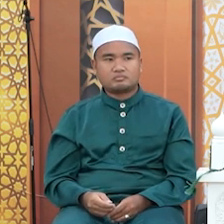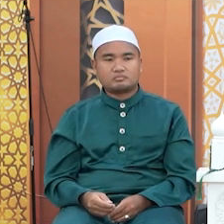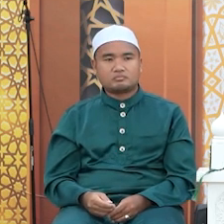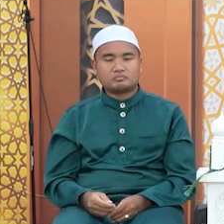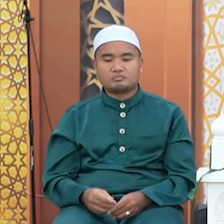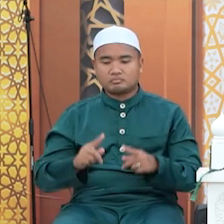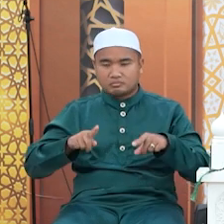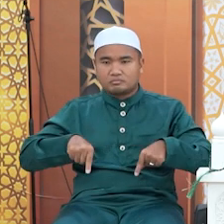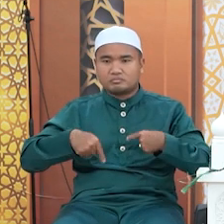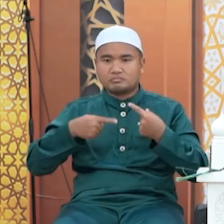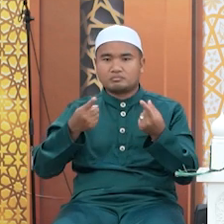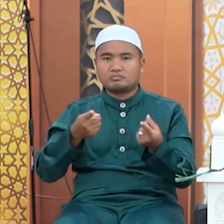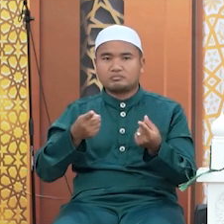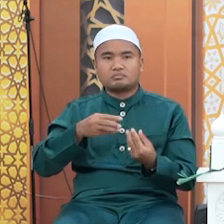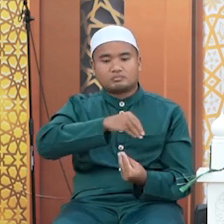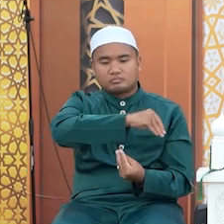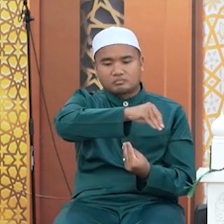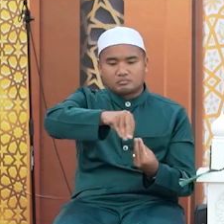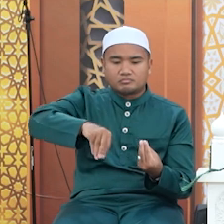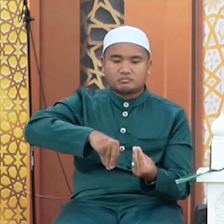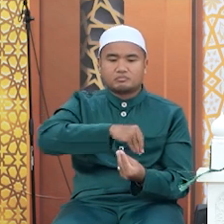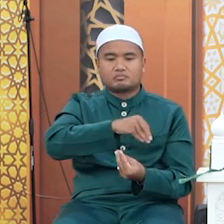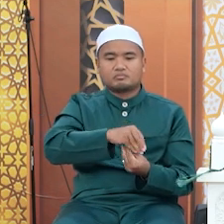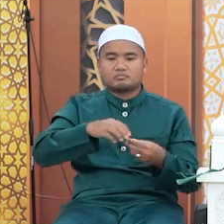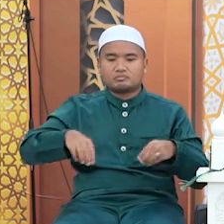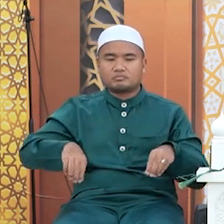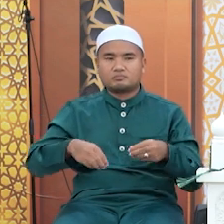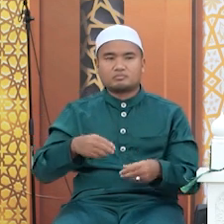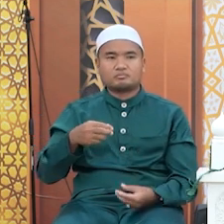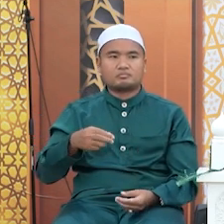buat haji. Dia tak suruh setiap tahun.